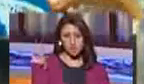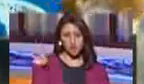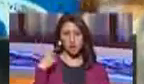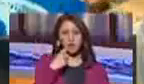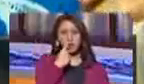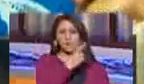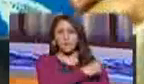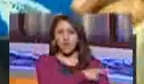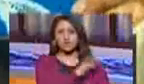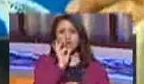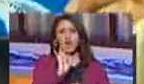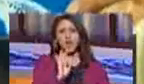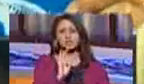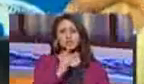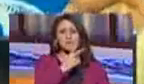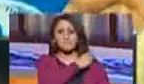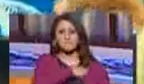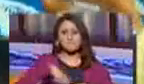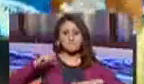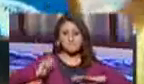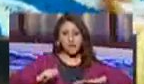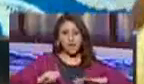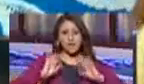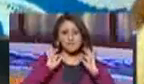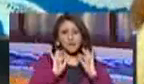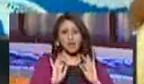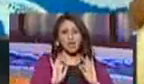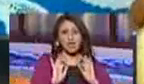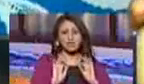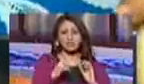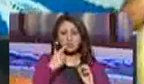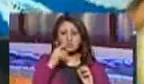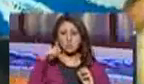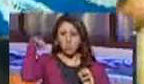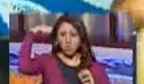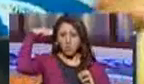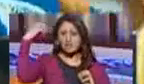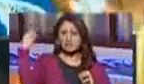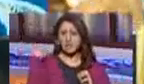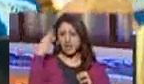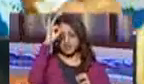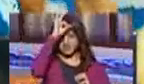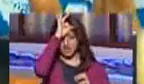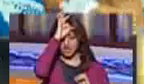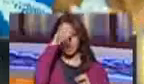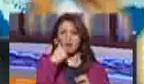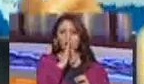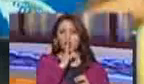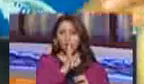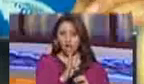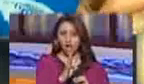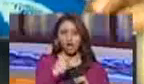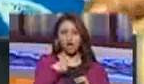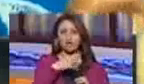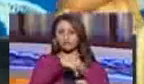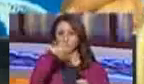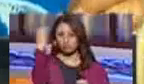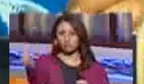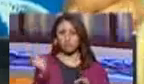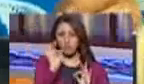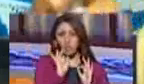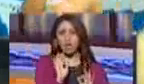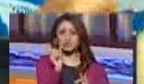حق القضاء ياخد الحق منه، وزي ما وعدني الوزير ان انا اجيب لك حقك، سواء حد ضربك ده لازم تاخد حقك. والراجل